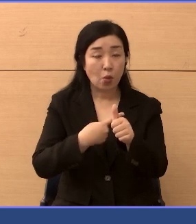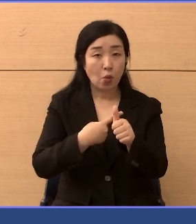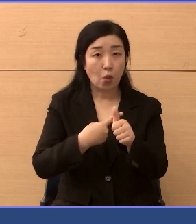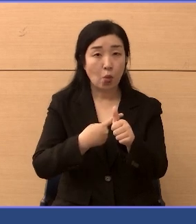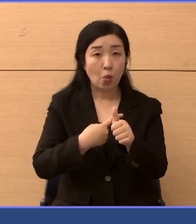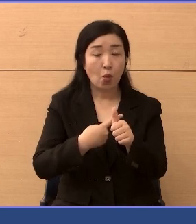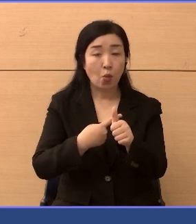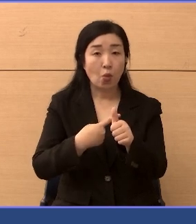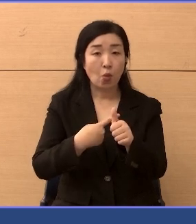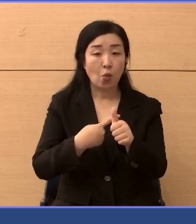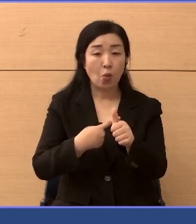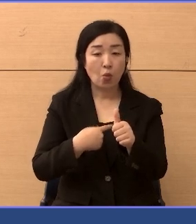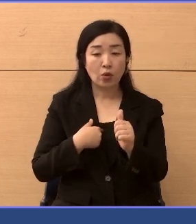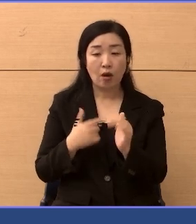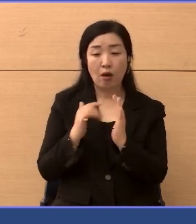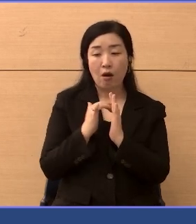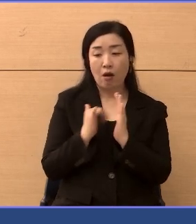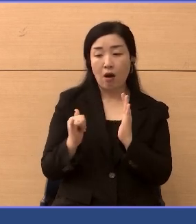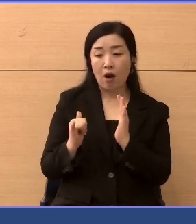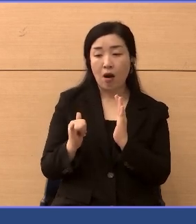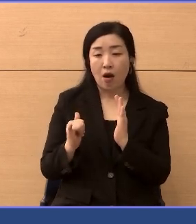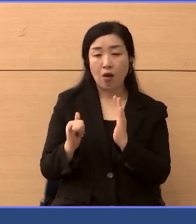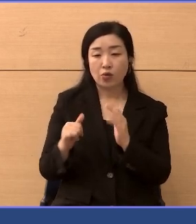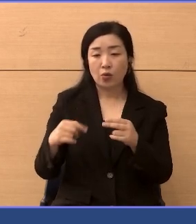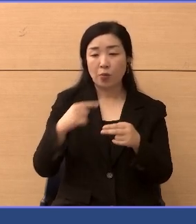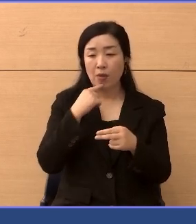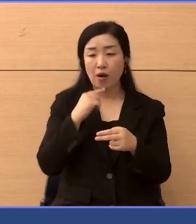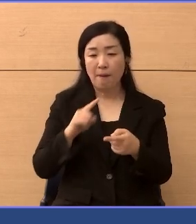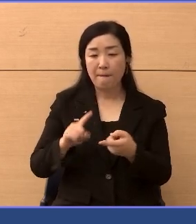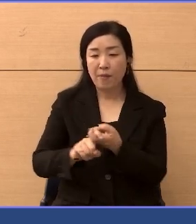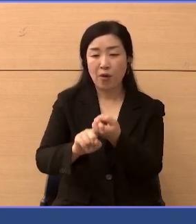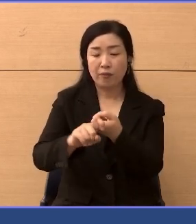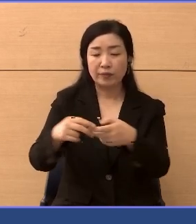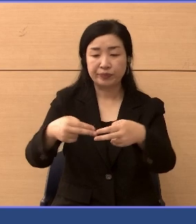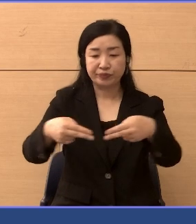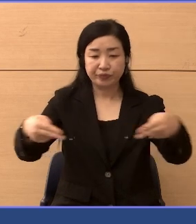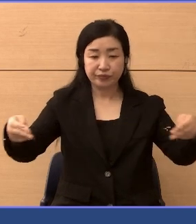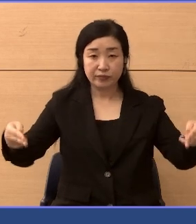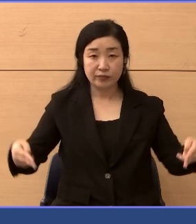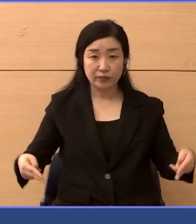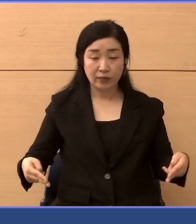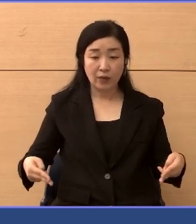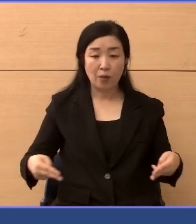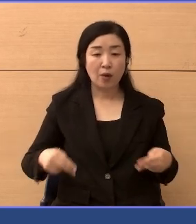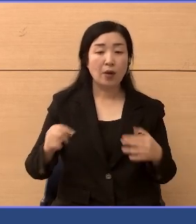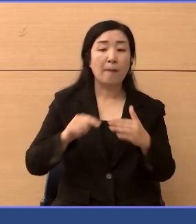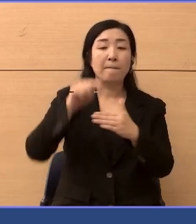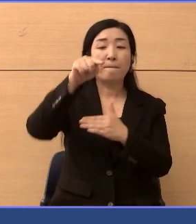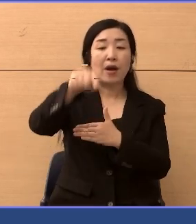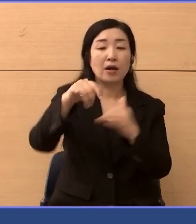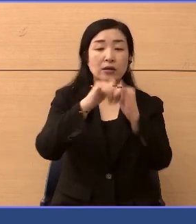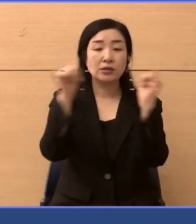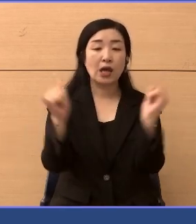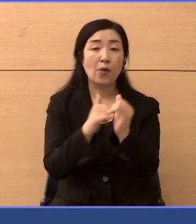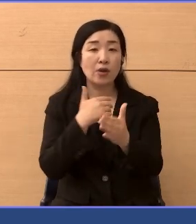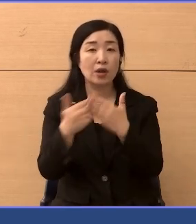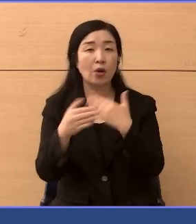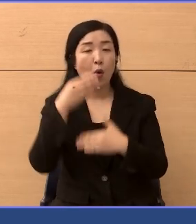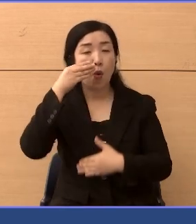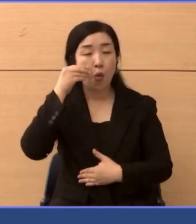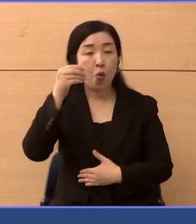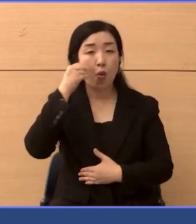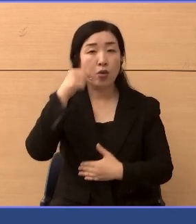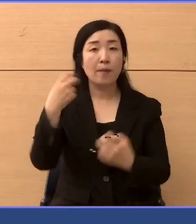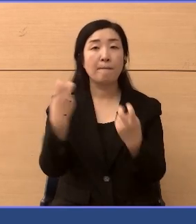family. And 가족의 adults 울타리 and older 밖에서도 teenagers with 방어할 수 ASD 있는지 알려주는 것이 need friends 중요합니다. just as much as ASD